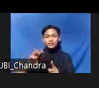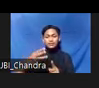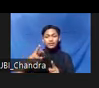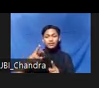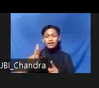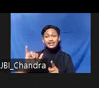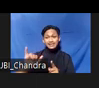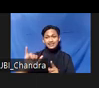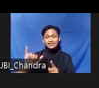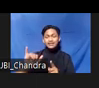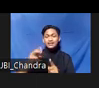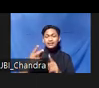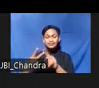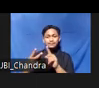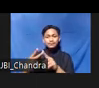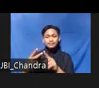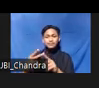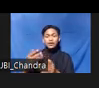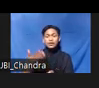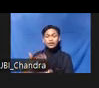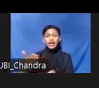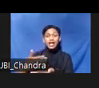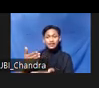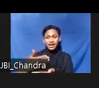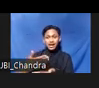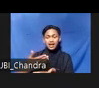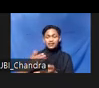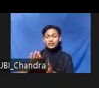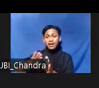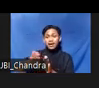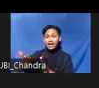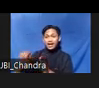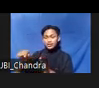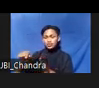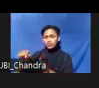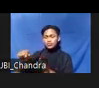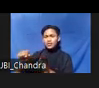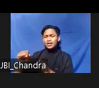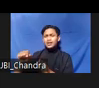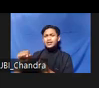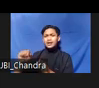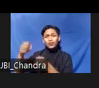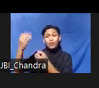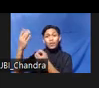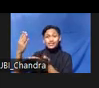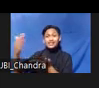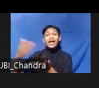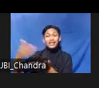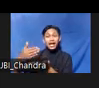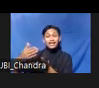sedangkan yang di sebelah kanan saya itu adalah detail dari metadatanya ini sekaligus